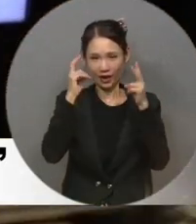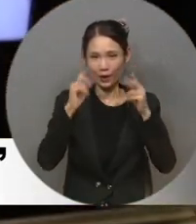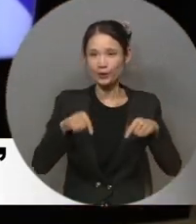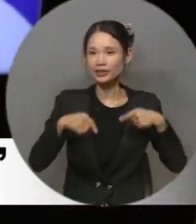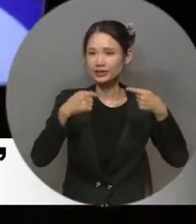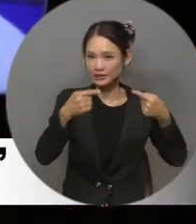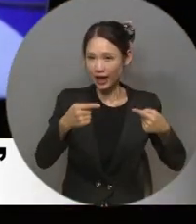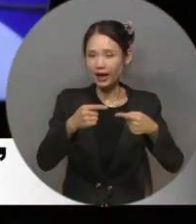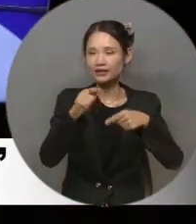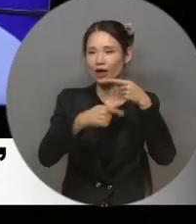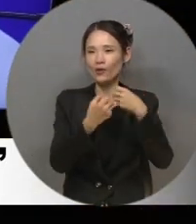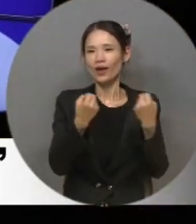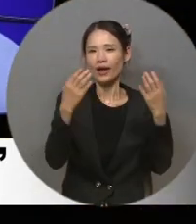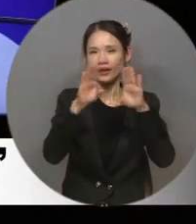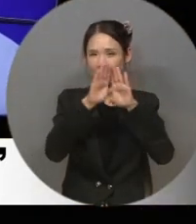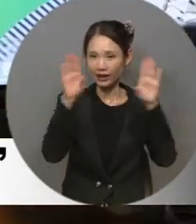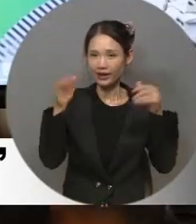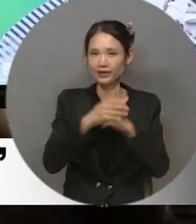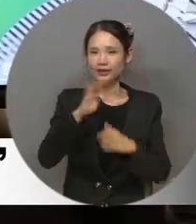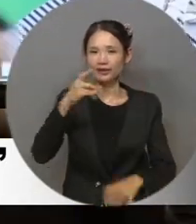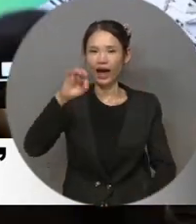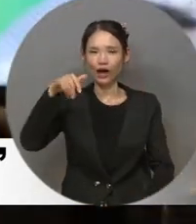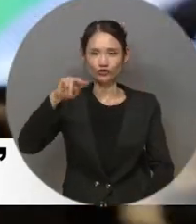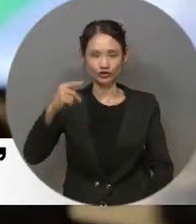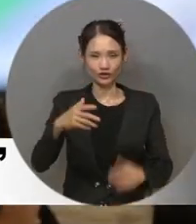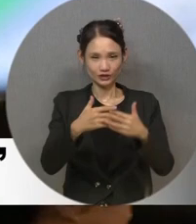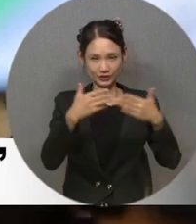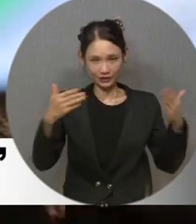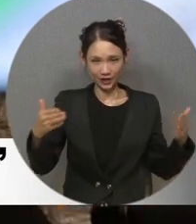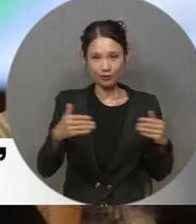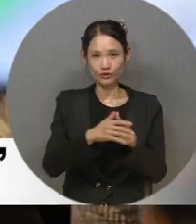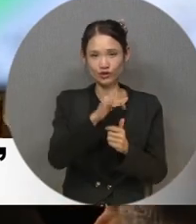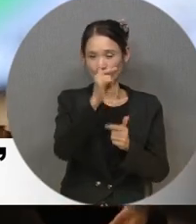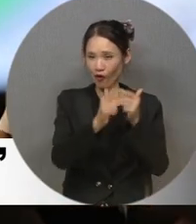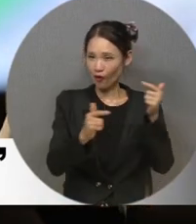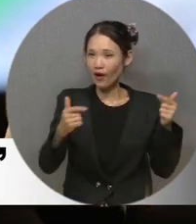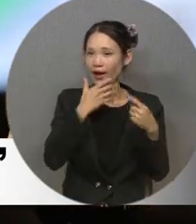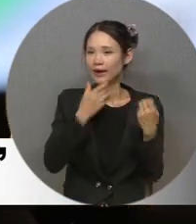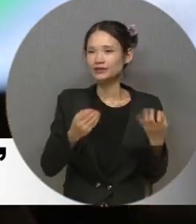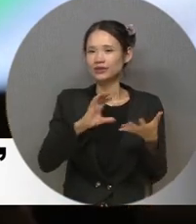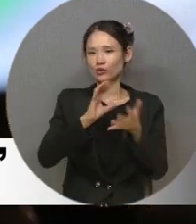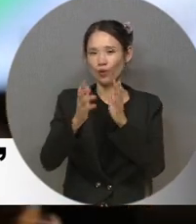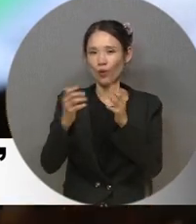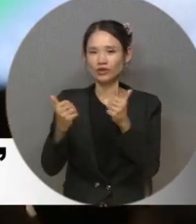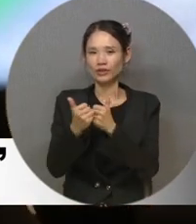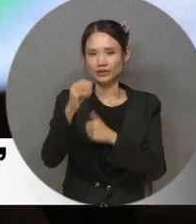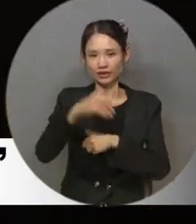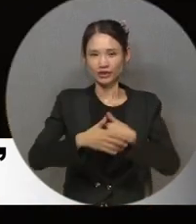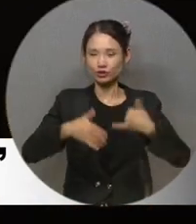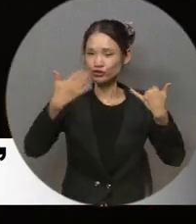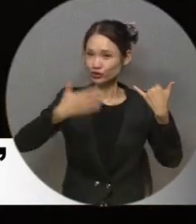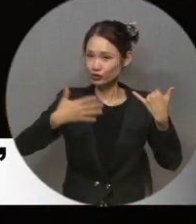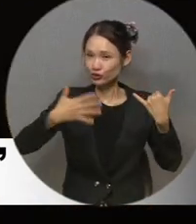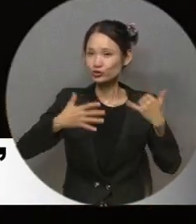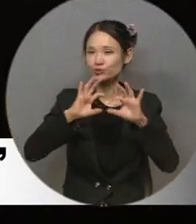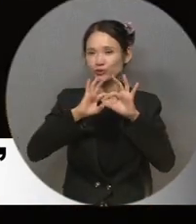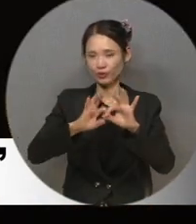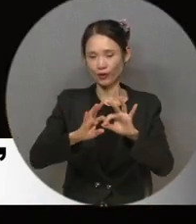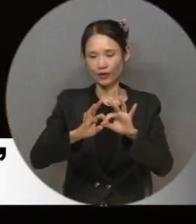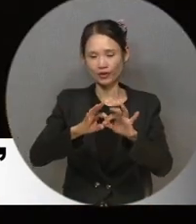대회 개회식을 비롯한 라운드 테이블, 병행 세션 등 다양한 행사와 논의 예정을 유튜브를 통해